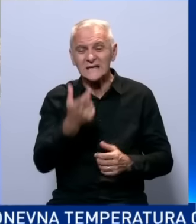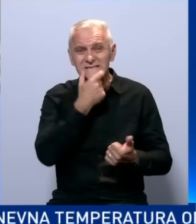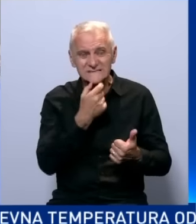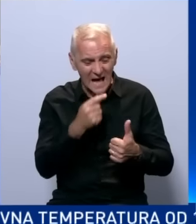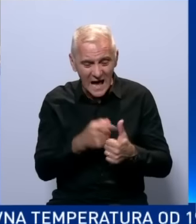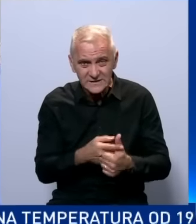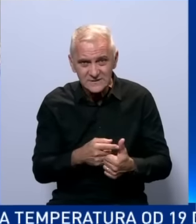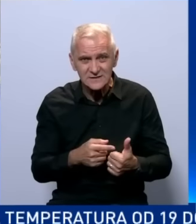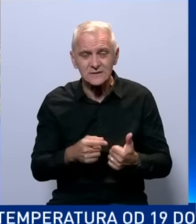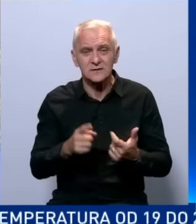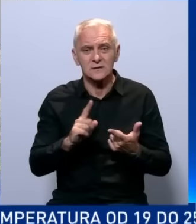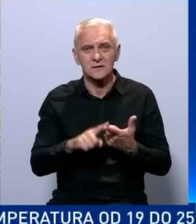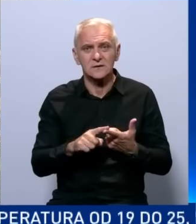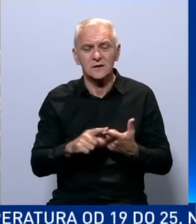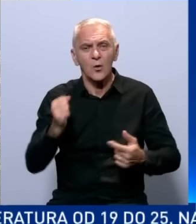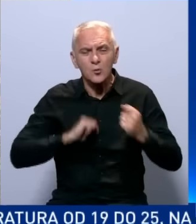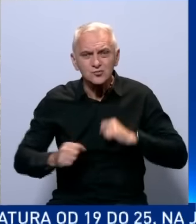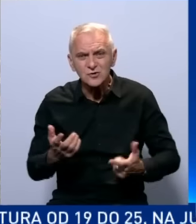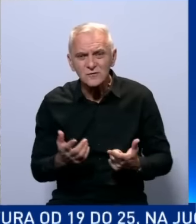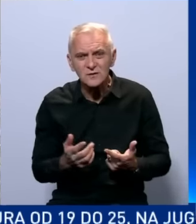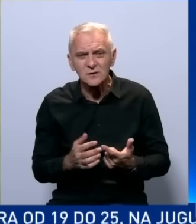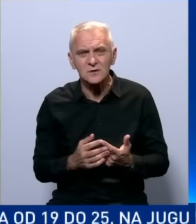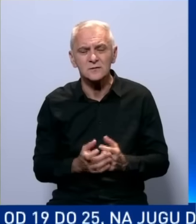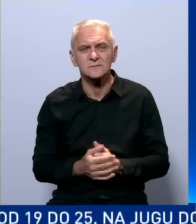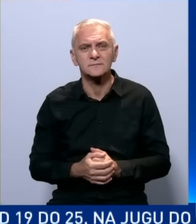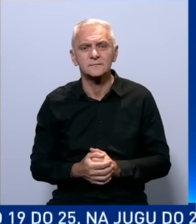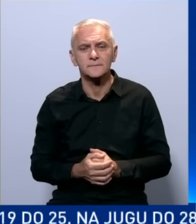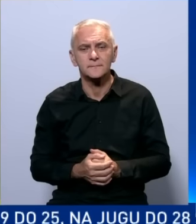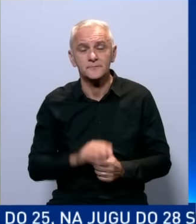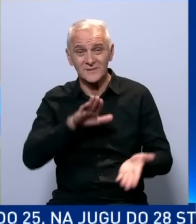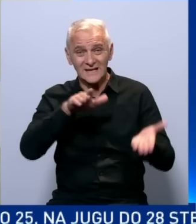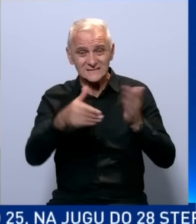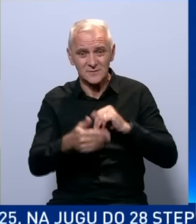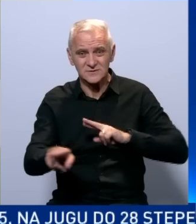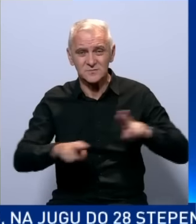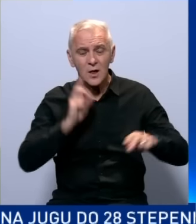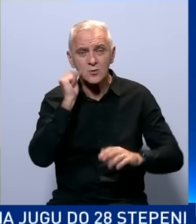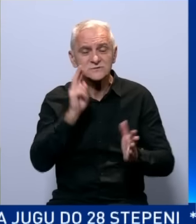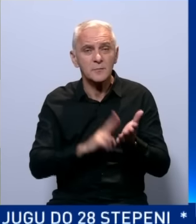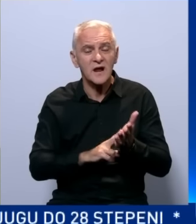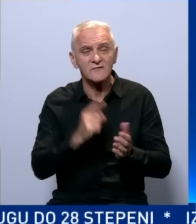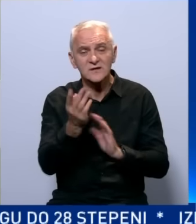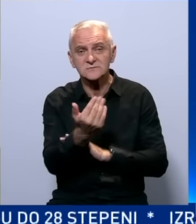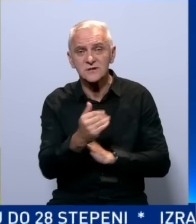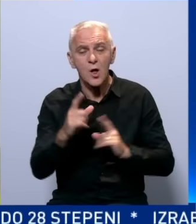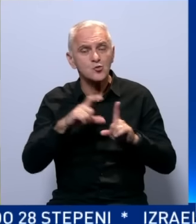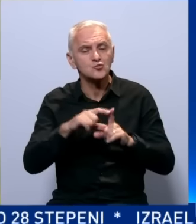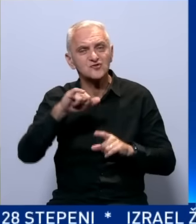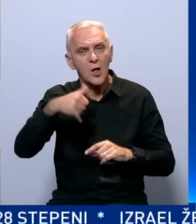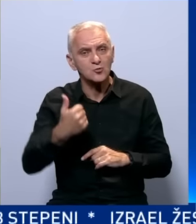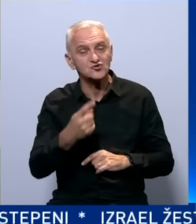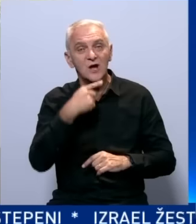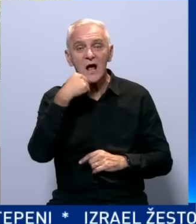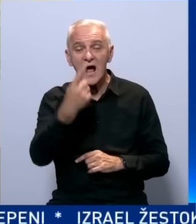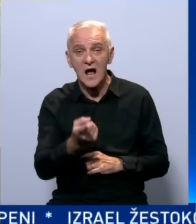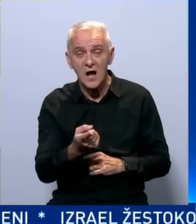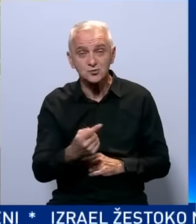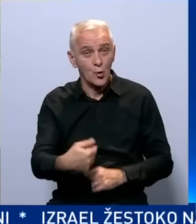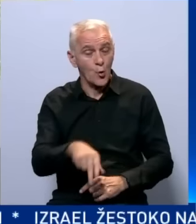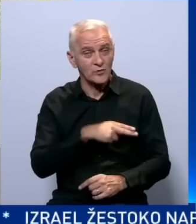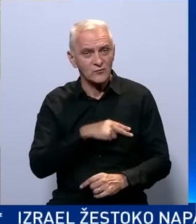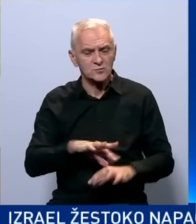niti institut ublažavanja, niti uvjetnog otpusta. Zamjenica ministra za ljudska prava i izbjeglice Duška Jurišić istakla je da je